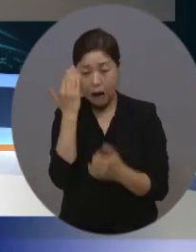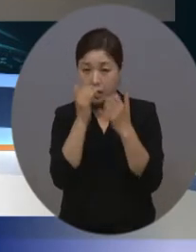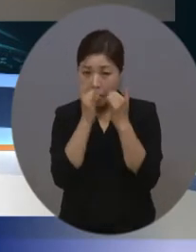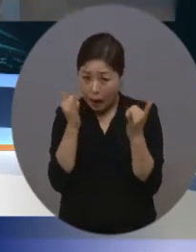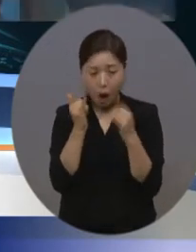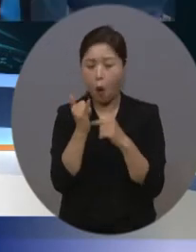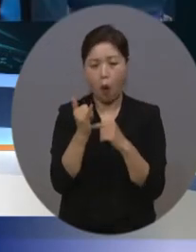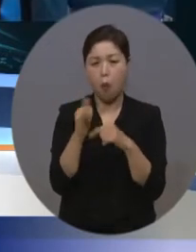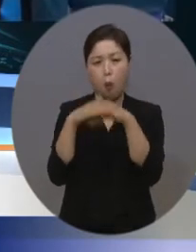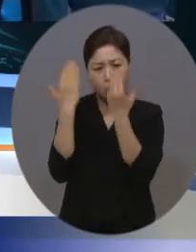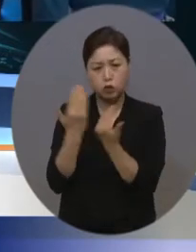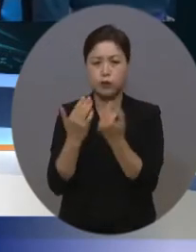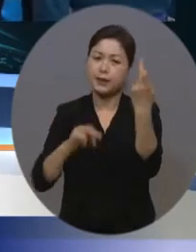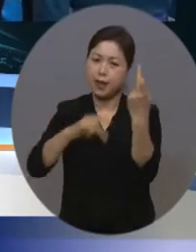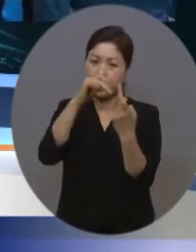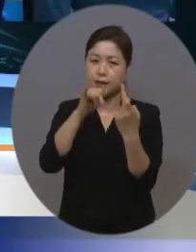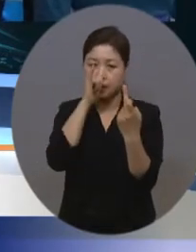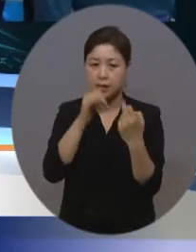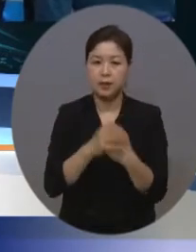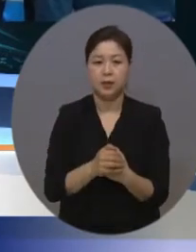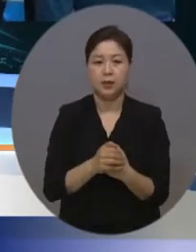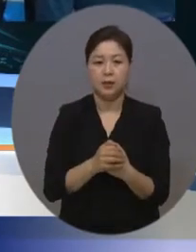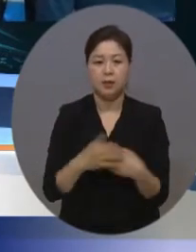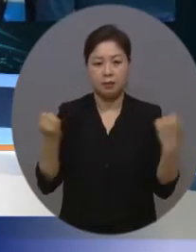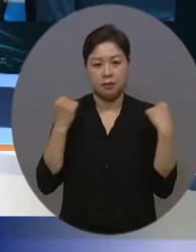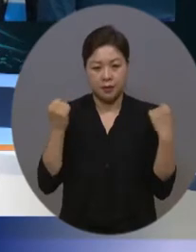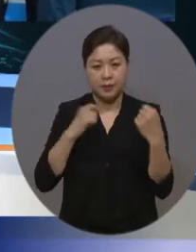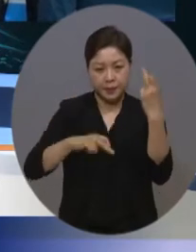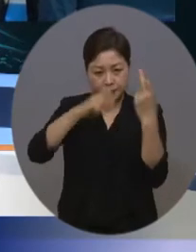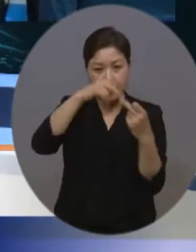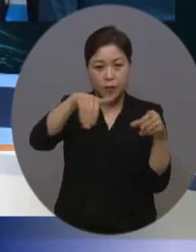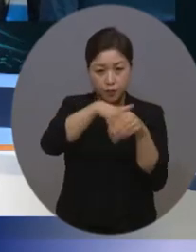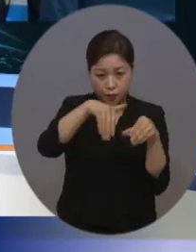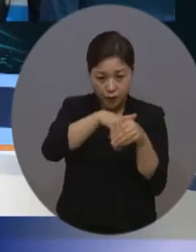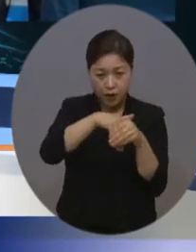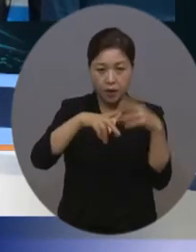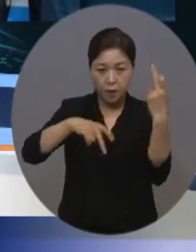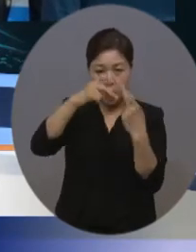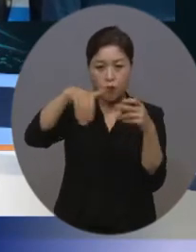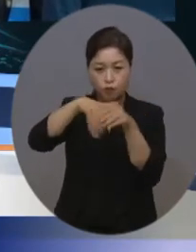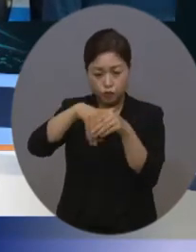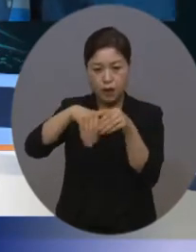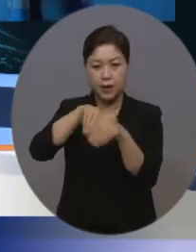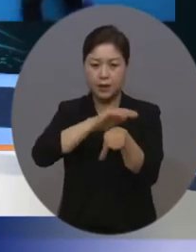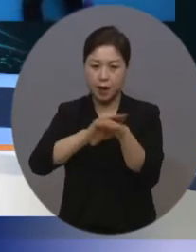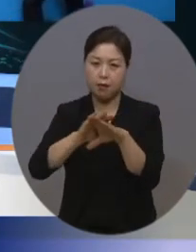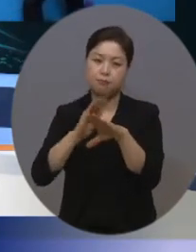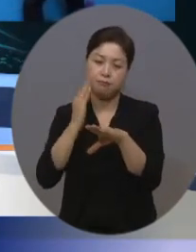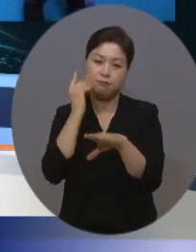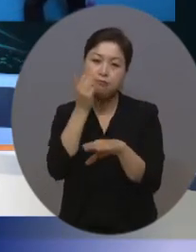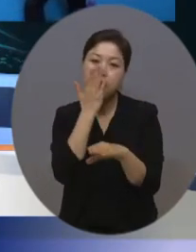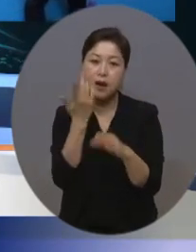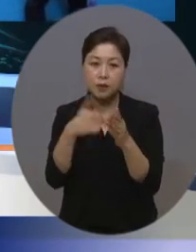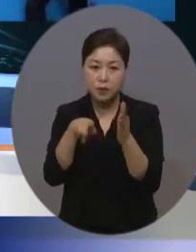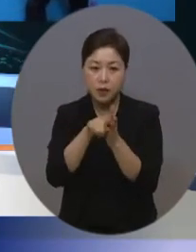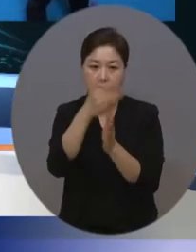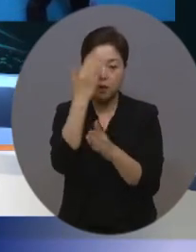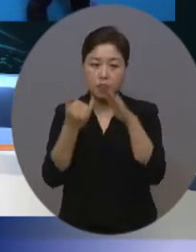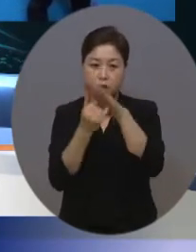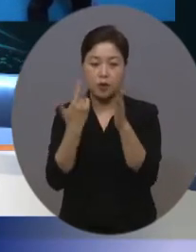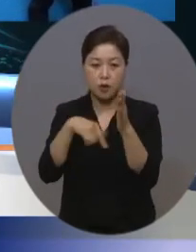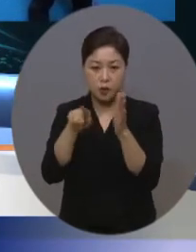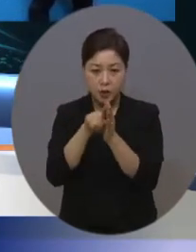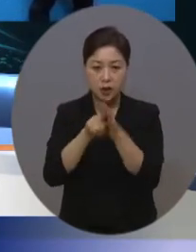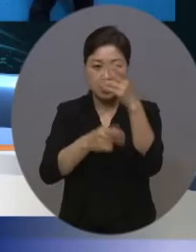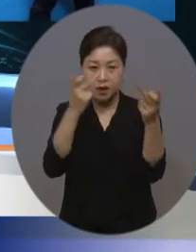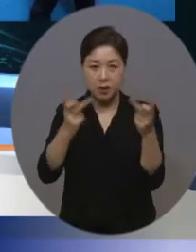분들 많은데요. 건강한 산악문화 교육과 올바른 등산문화 정착을 위해 청소년을 위한 등산교실이